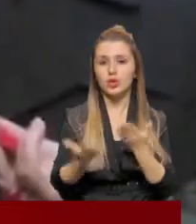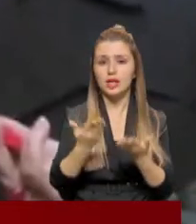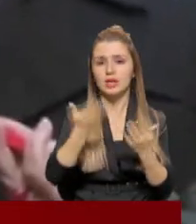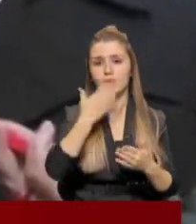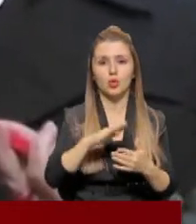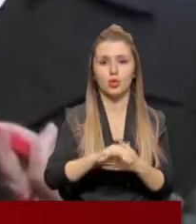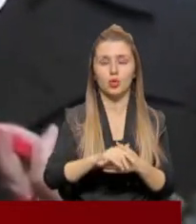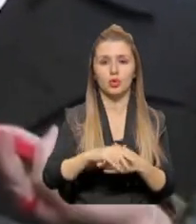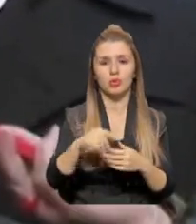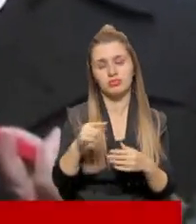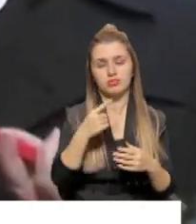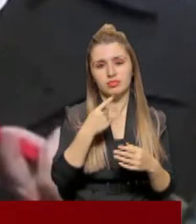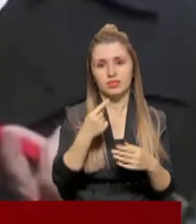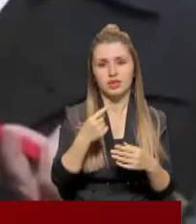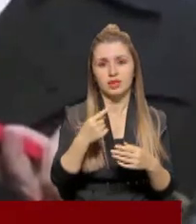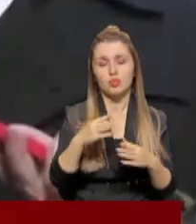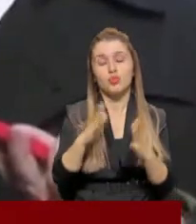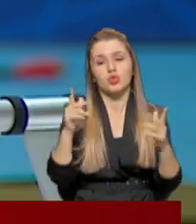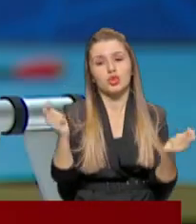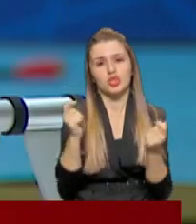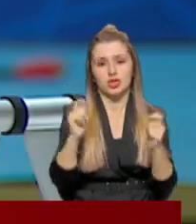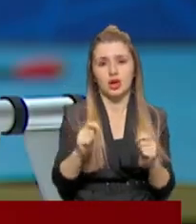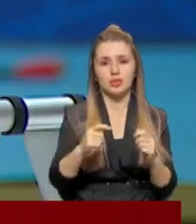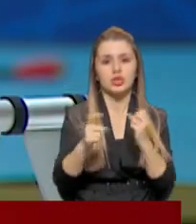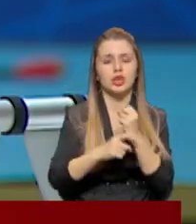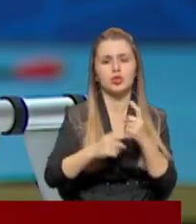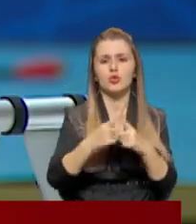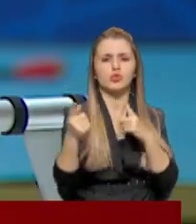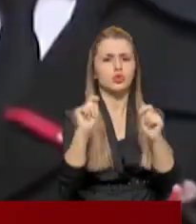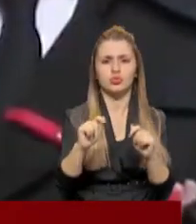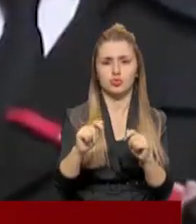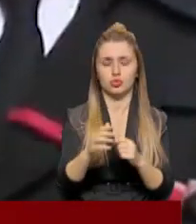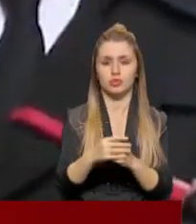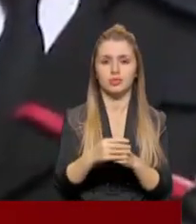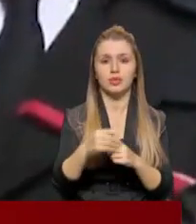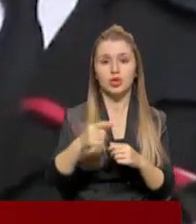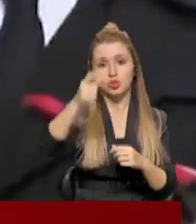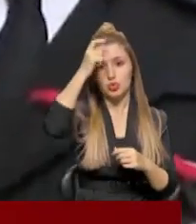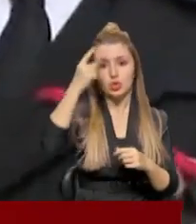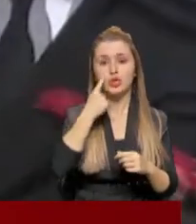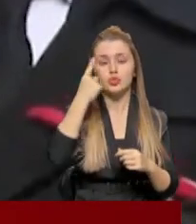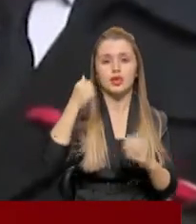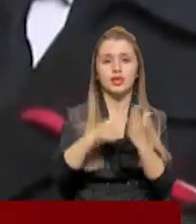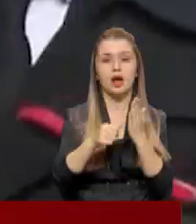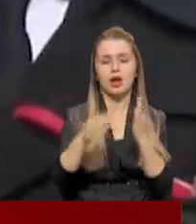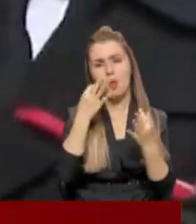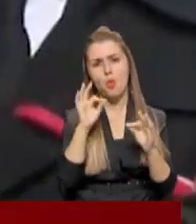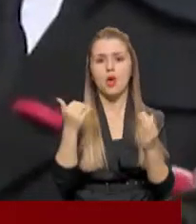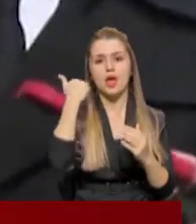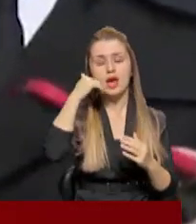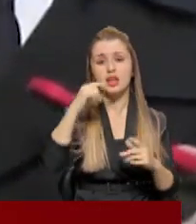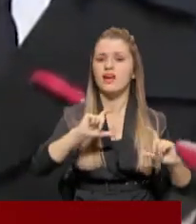yok. Lütfetmiş diyeceğiz ya, ne kadar büyük iş yapmış. Terörden uzak dursunlar, bize yeter. Türkiye Cumhuriyeti tarihi böyle